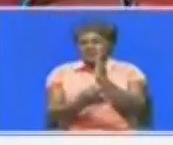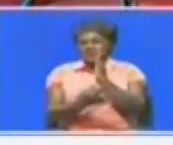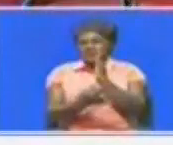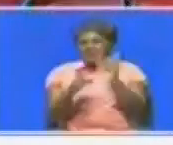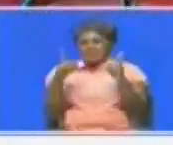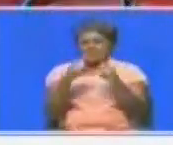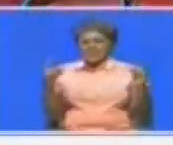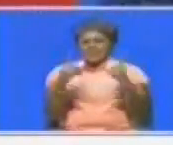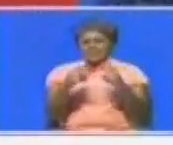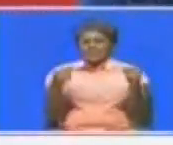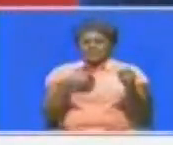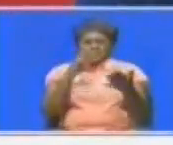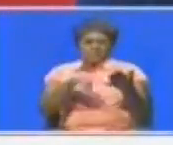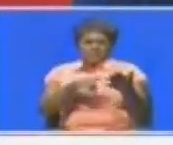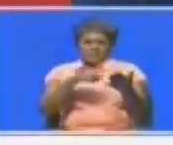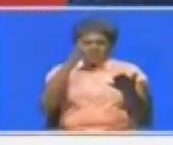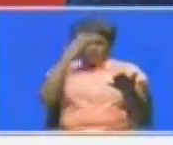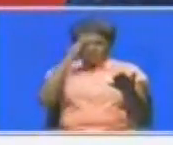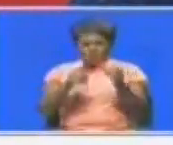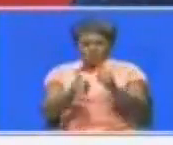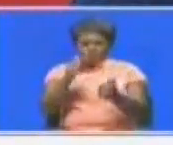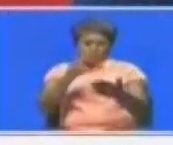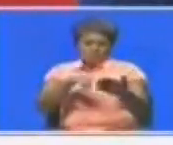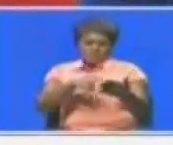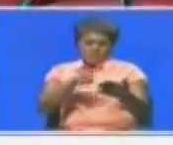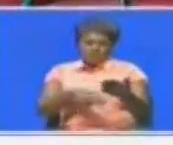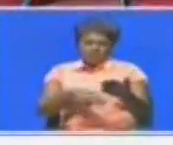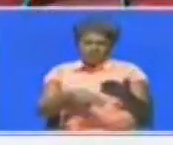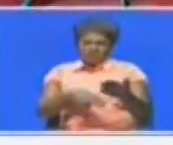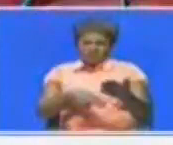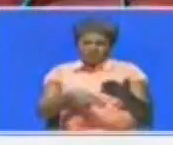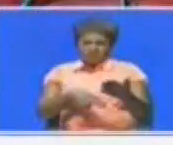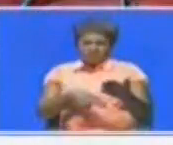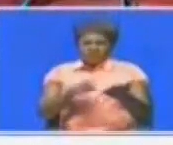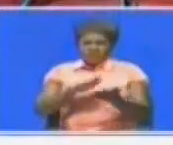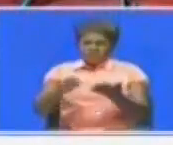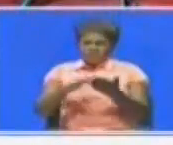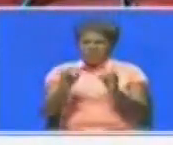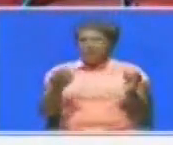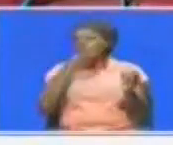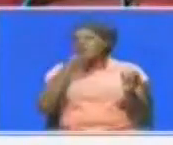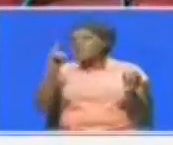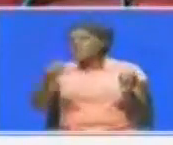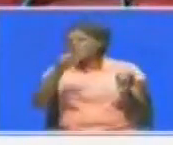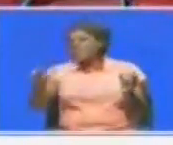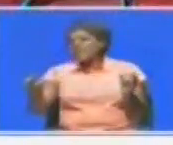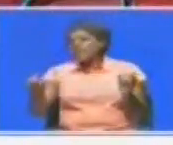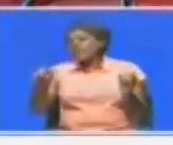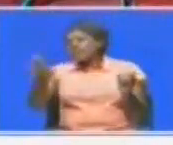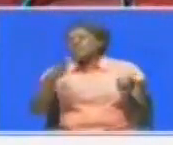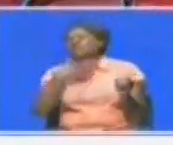hizi jumbe nafaa kupitia niweze kujua ni ipi nitaisoma na ni ipi sitaisoma. Huyo mwanaume anayesema haizi kusamehe. Mbona wanaume wakikosea huwa wanataka